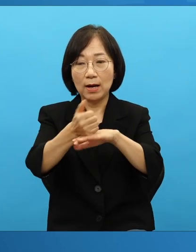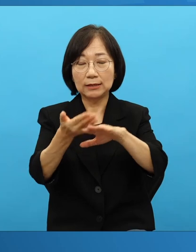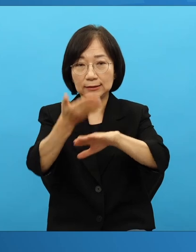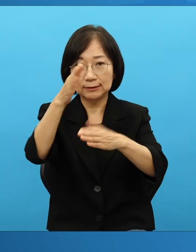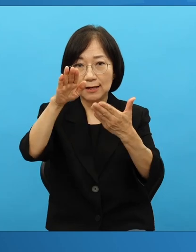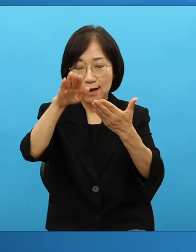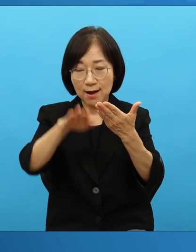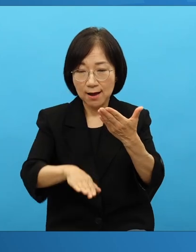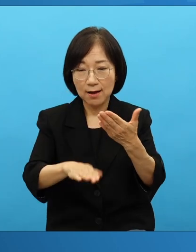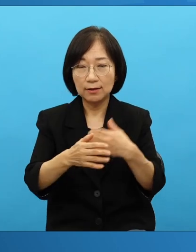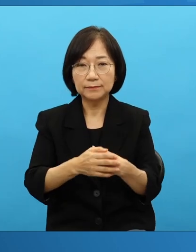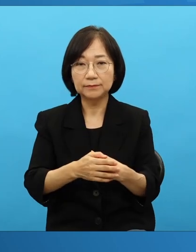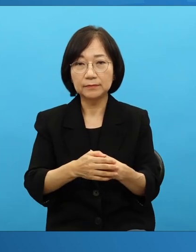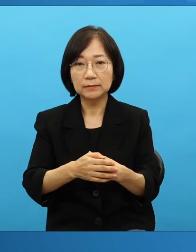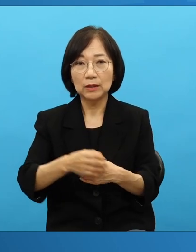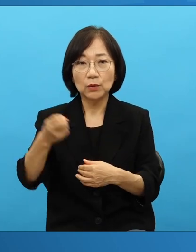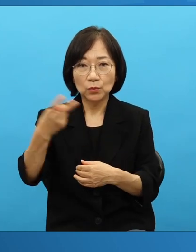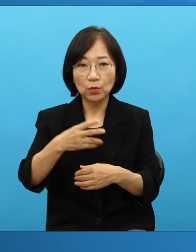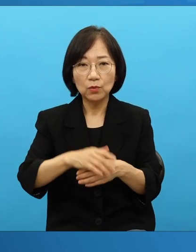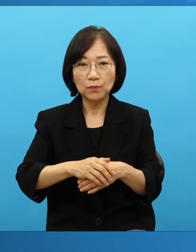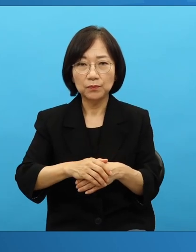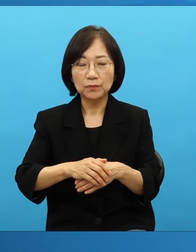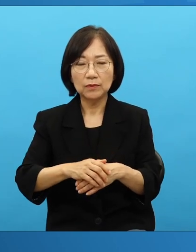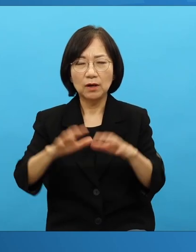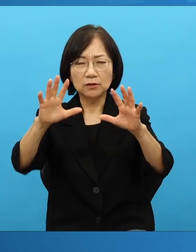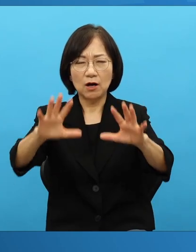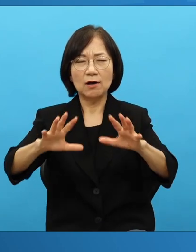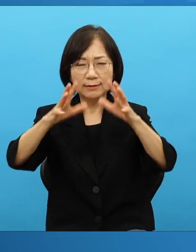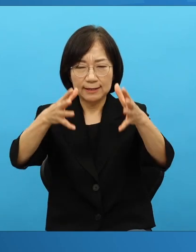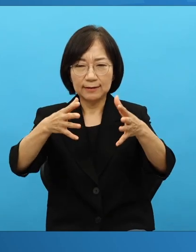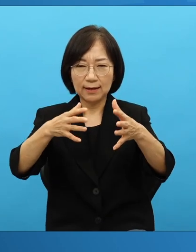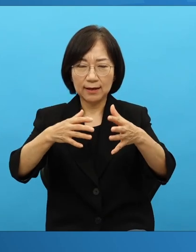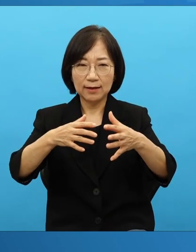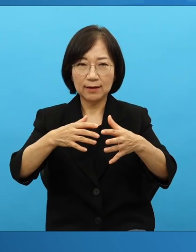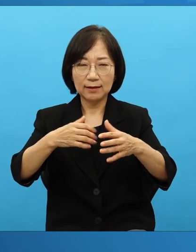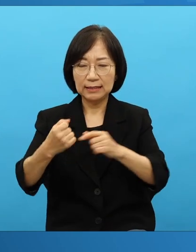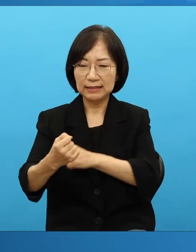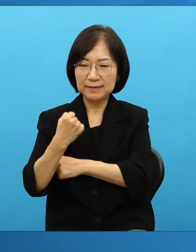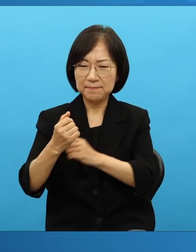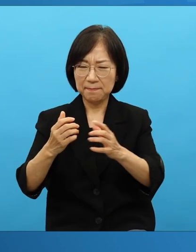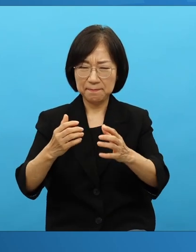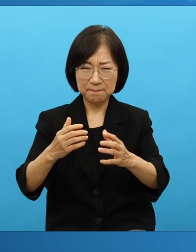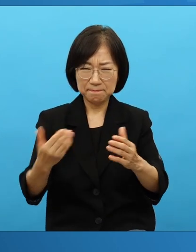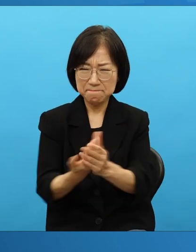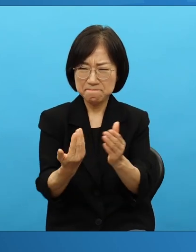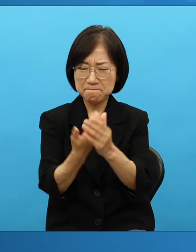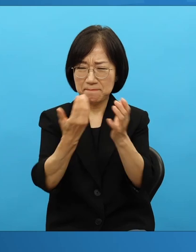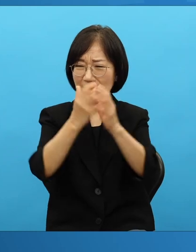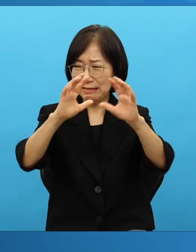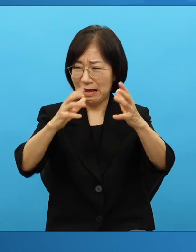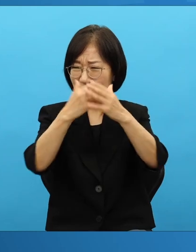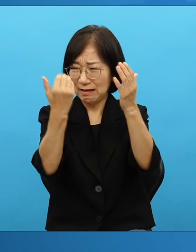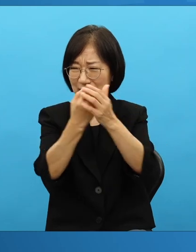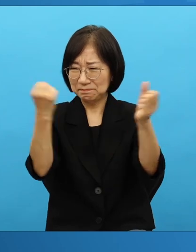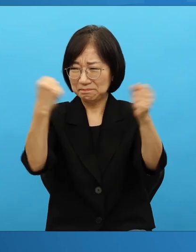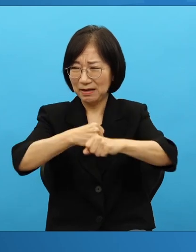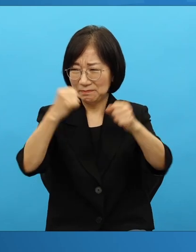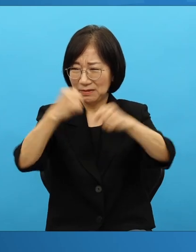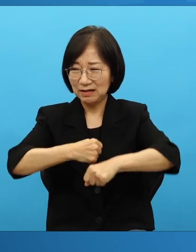这个就是列王志上下以及历代志上下列王记 강대국인 줄 알았는데 전 세계가 재앙으로 다 죽었어. 역사주 전거 나왔습니다. 그게